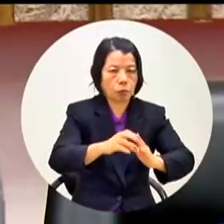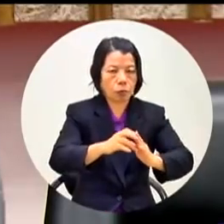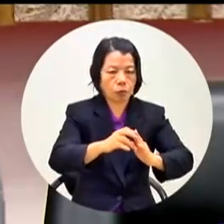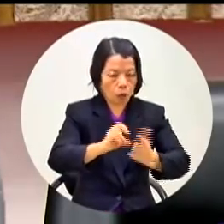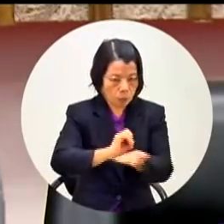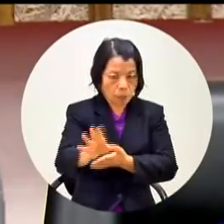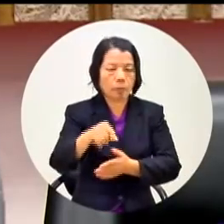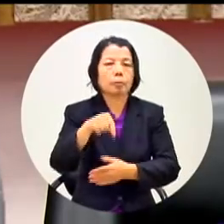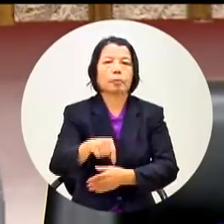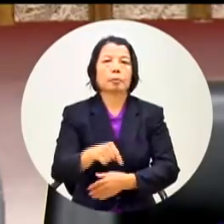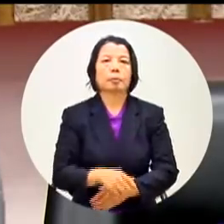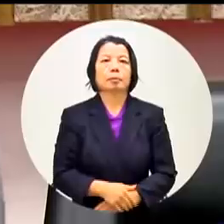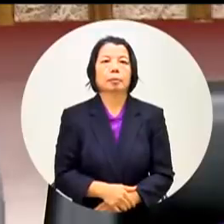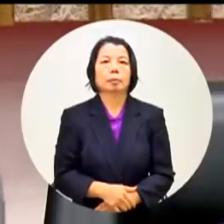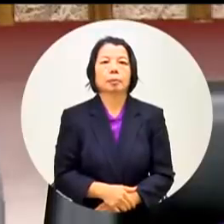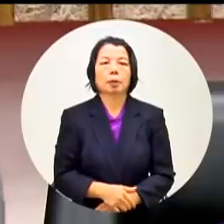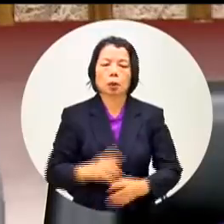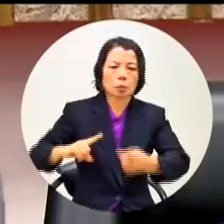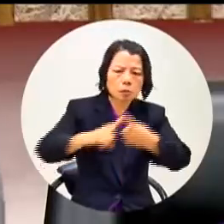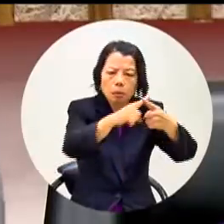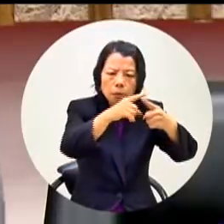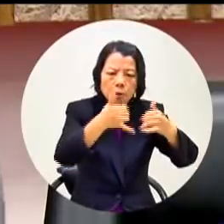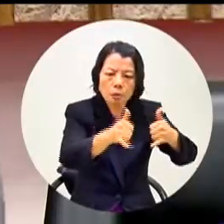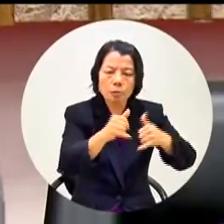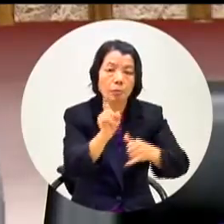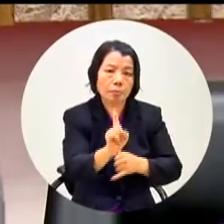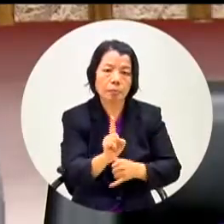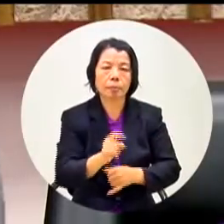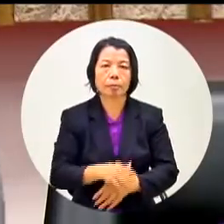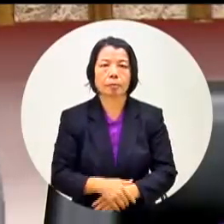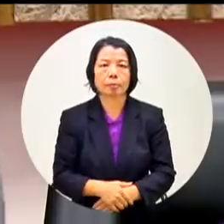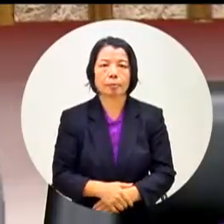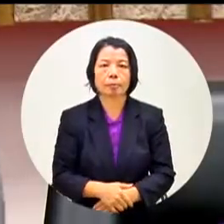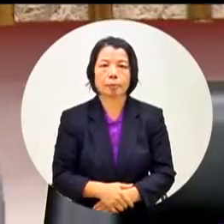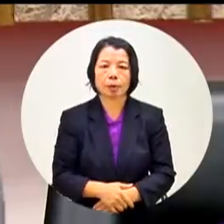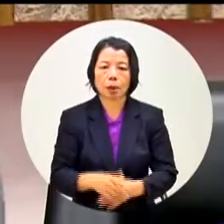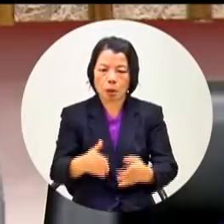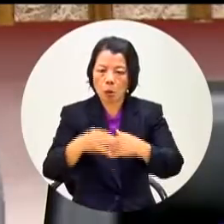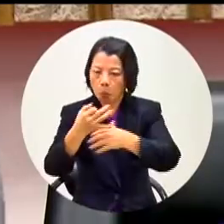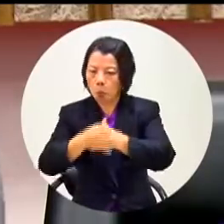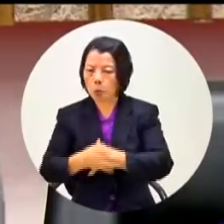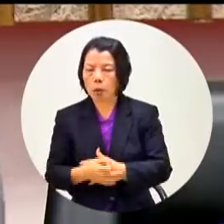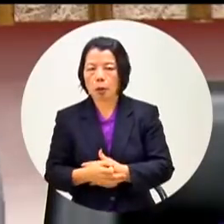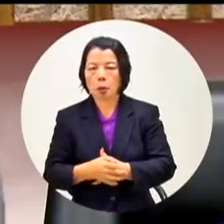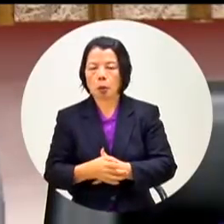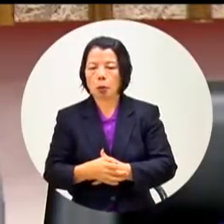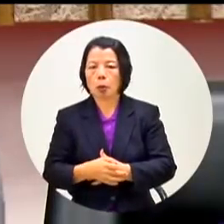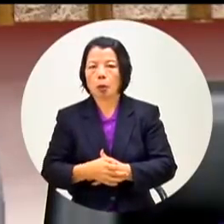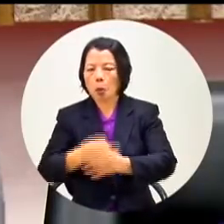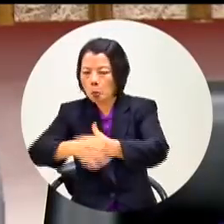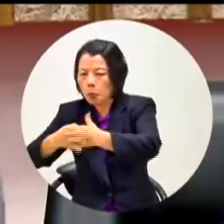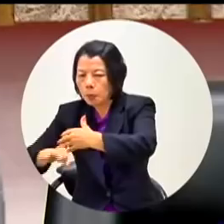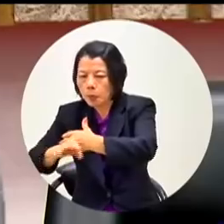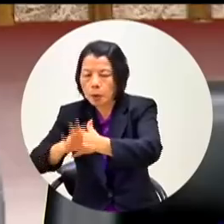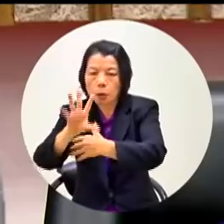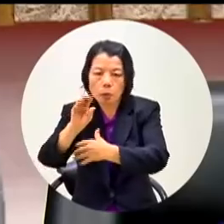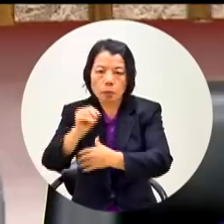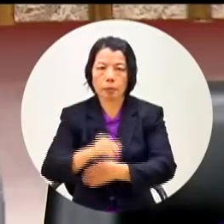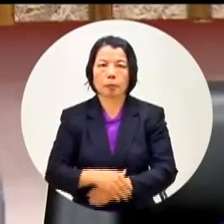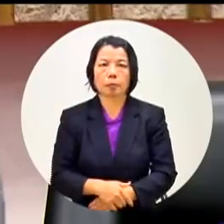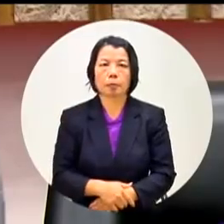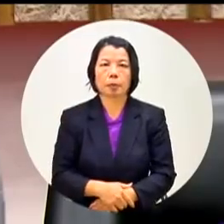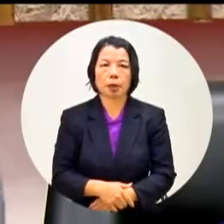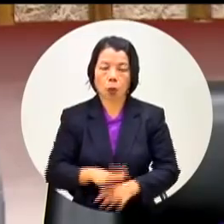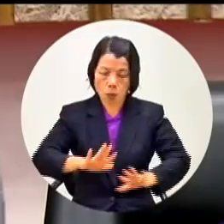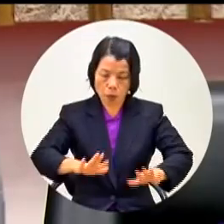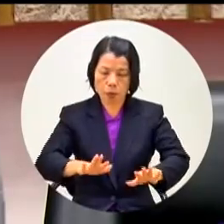的路段，那包括呢可能有一些弊案等等之类的哈。那我这里呢，要利用这个时间要来提醒跟建